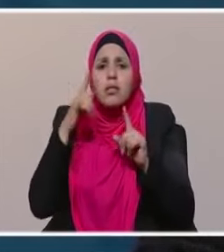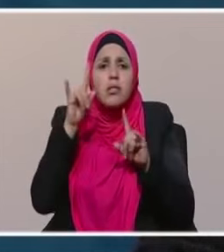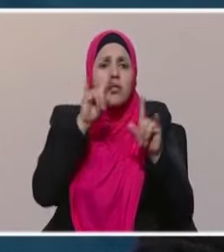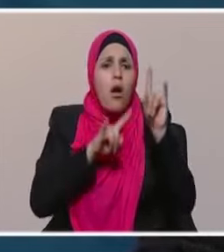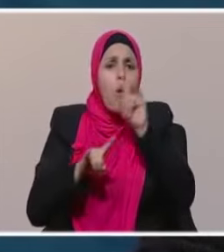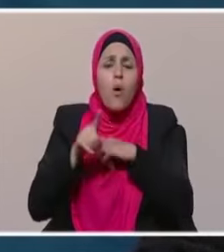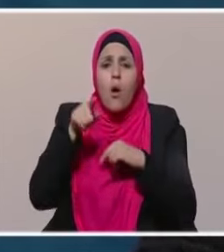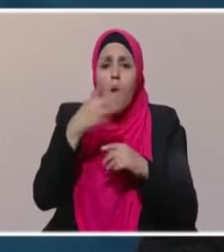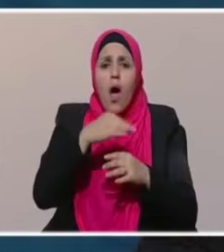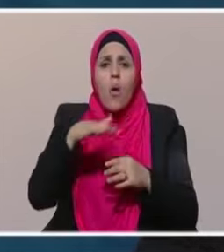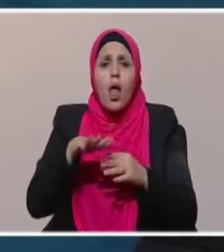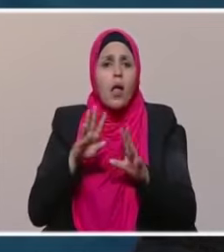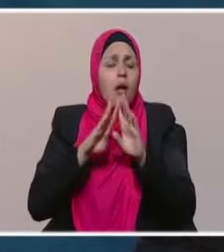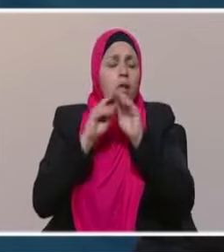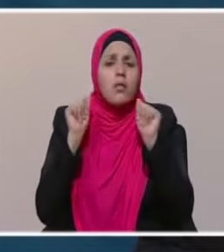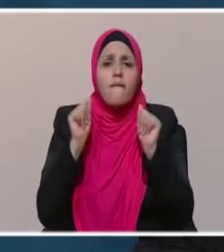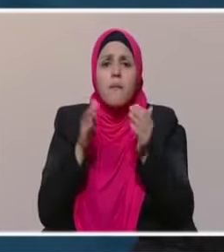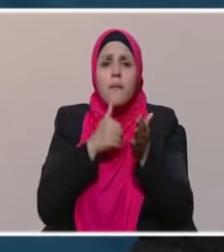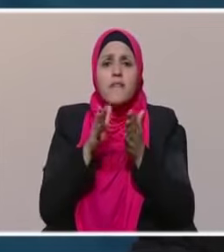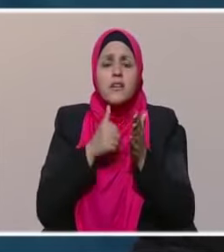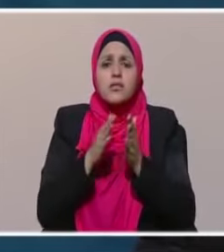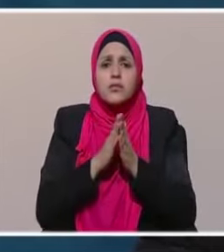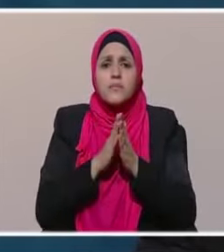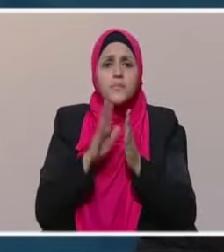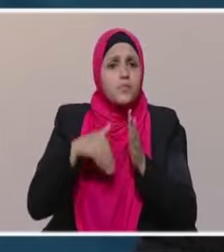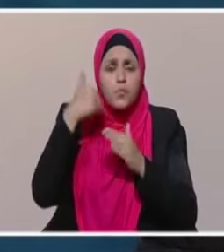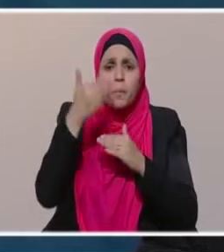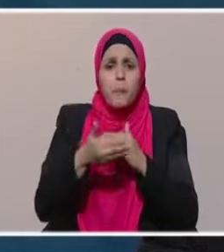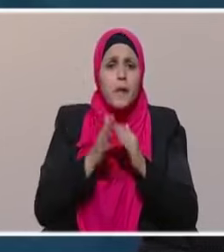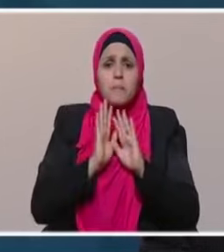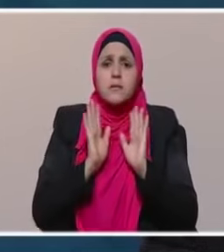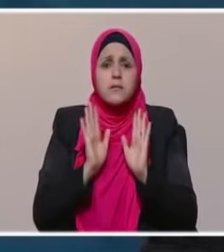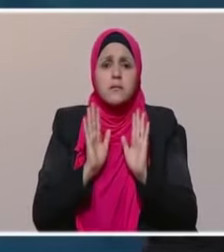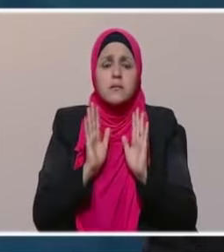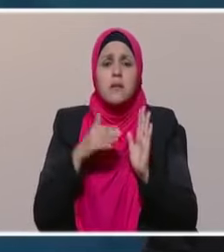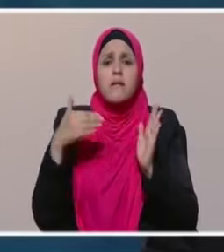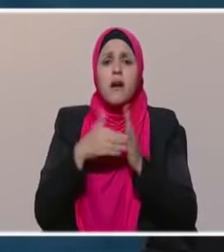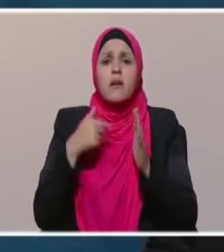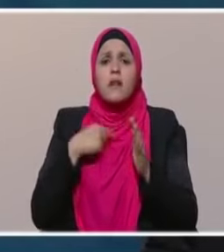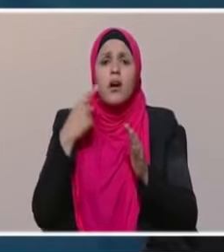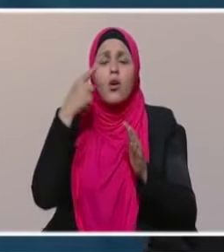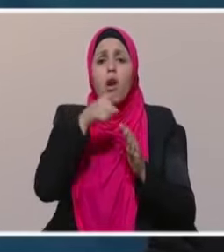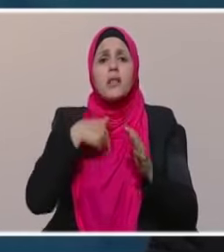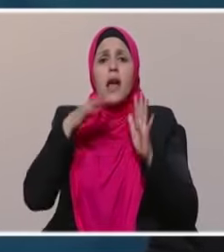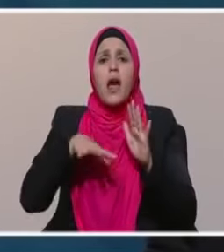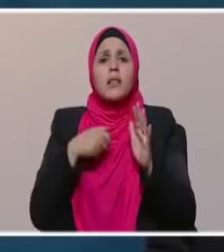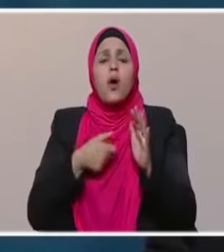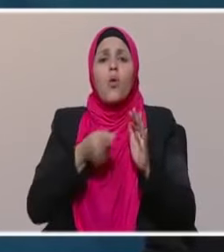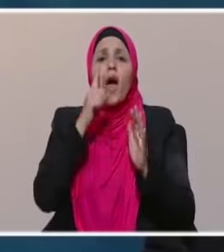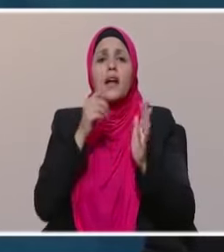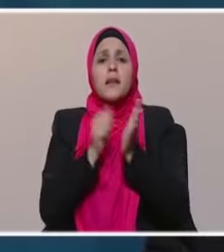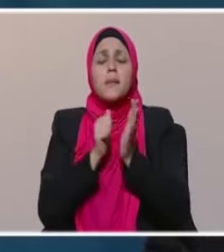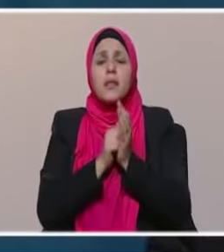هو والعيال، ما لقيتهوش. وبعدين بس رحت قعدت لوحدي في البيت.